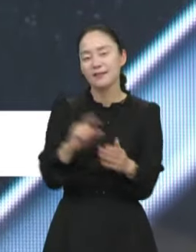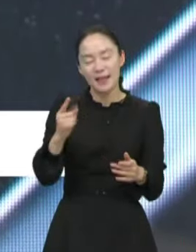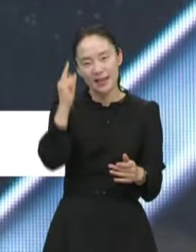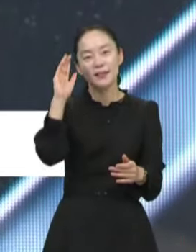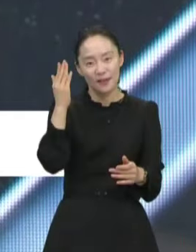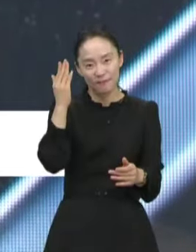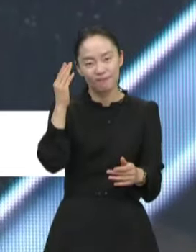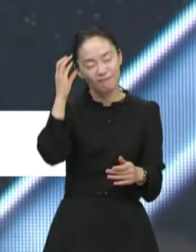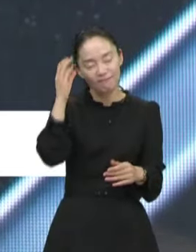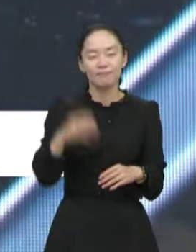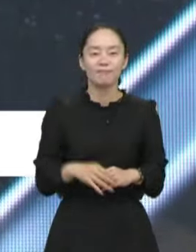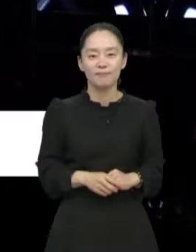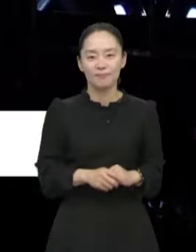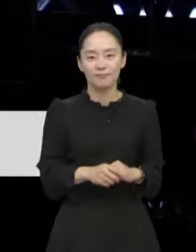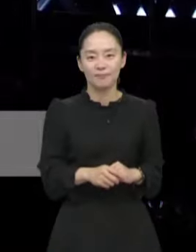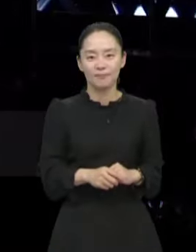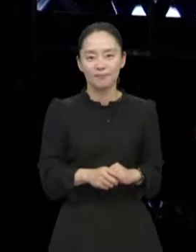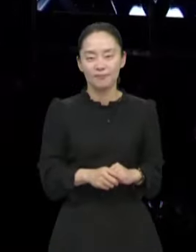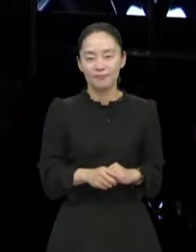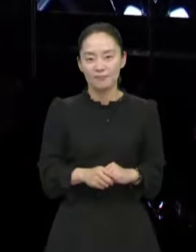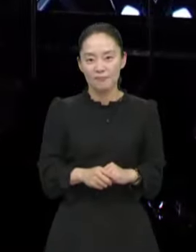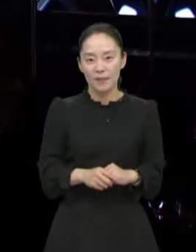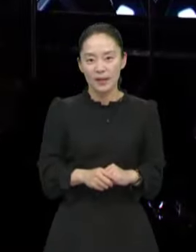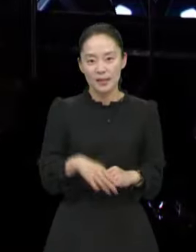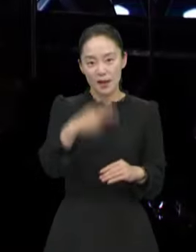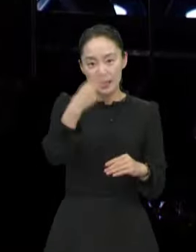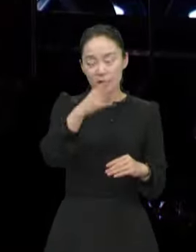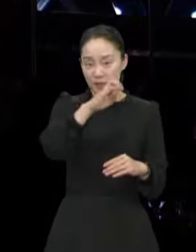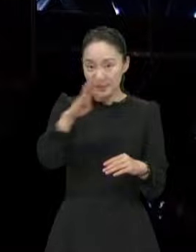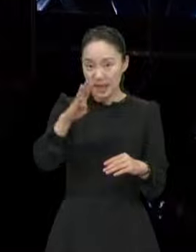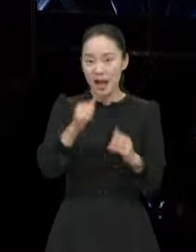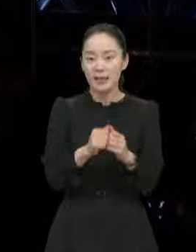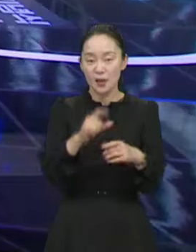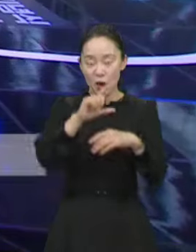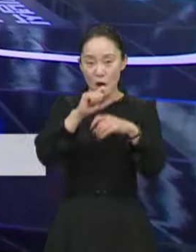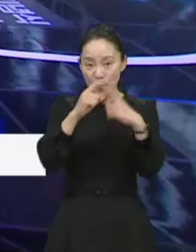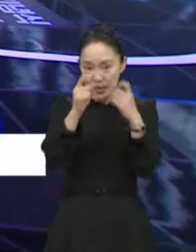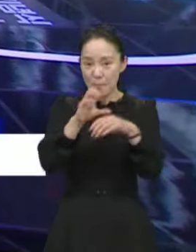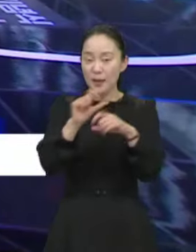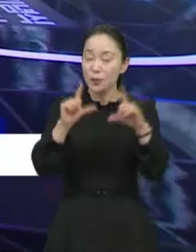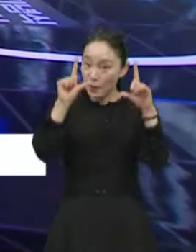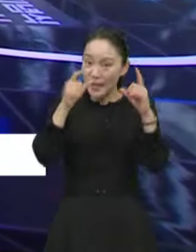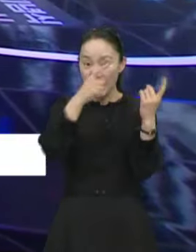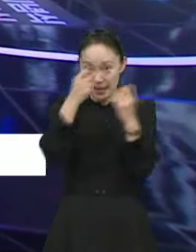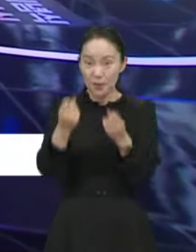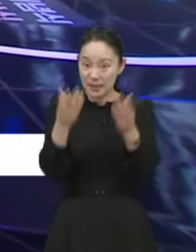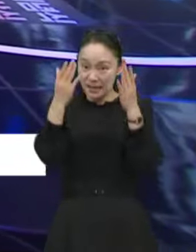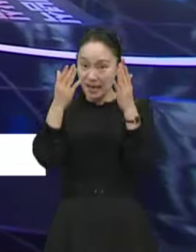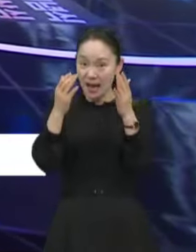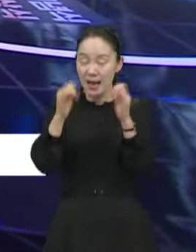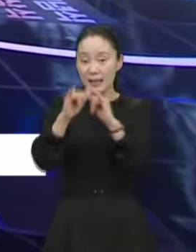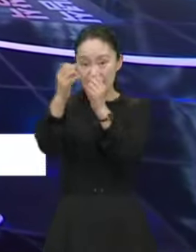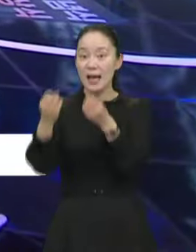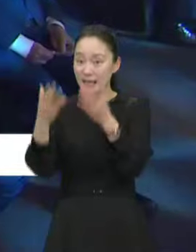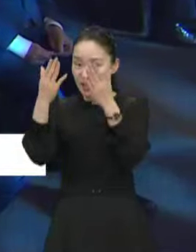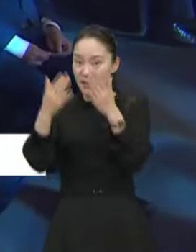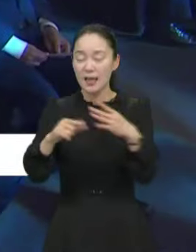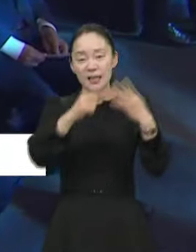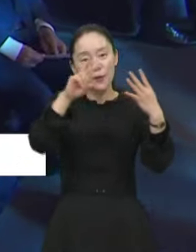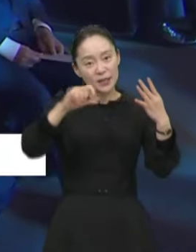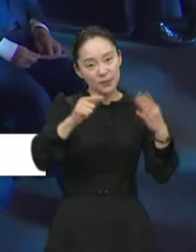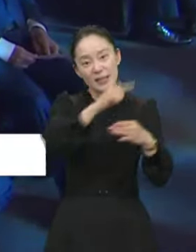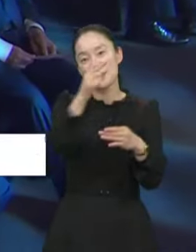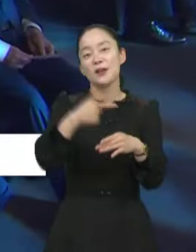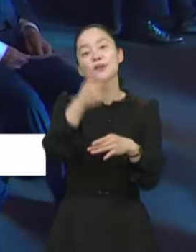기폭제가 되기를 기대합니다 2024 민형 방송에 날 기념식과 민영 방송 대상 시상식은 오는 26일